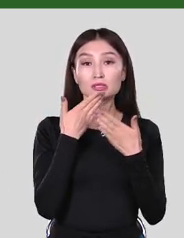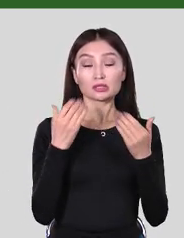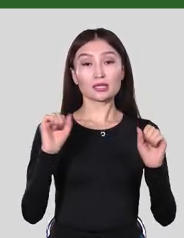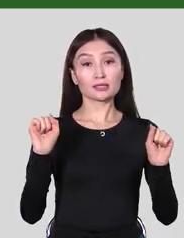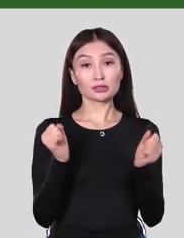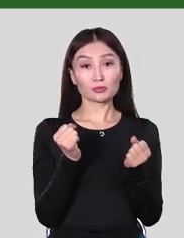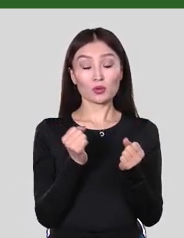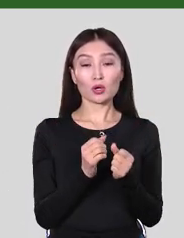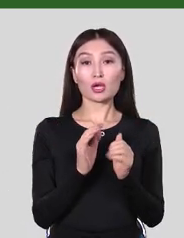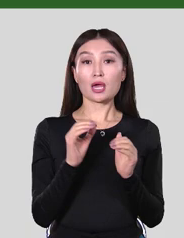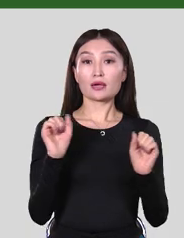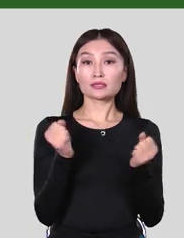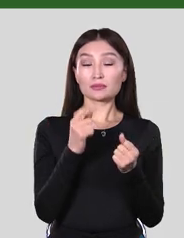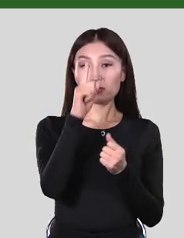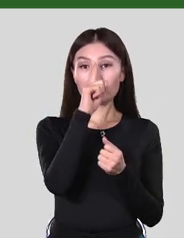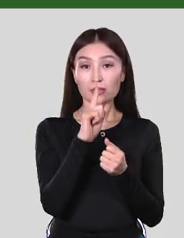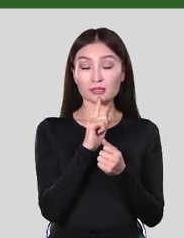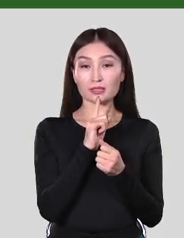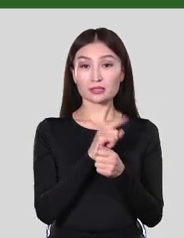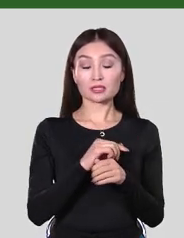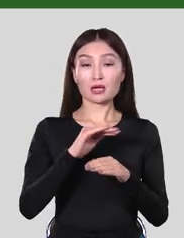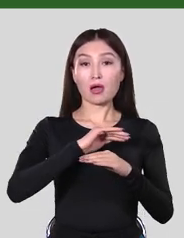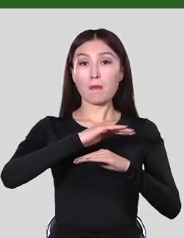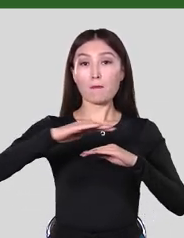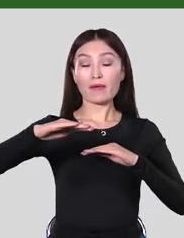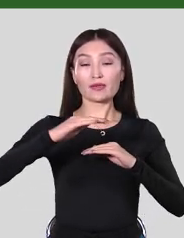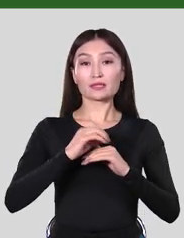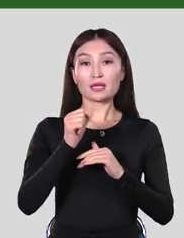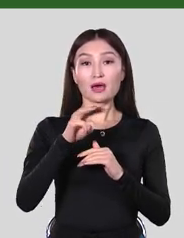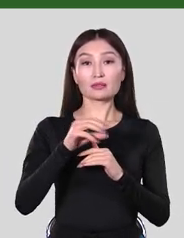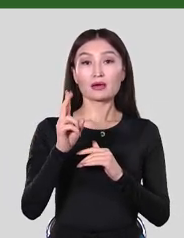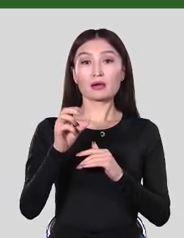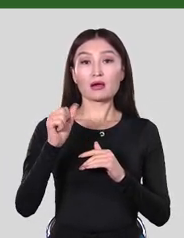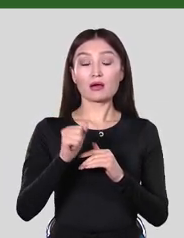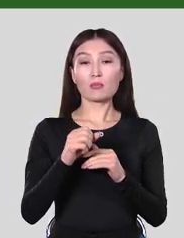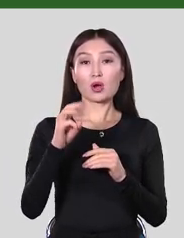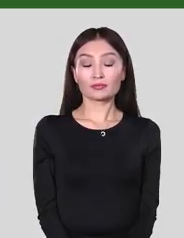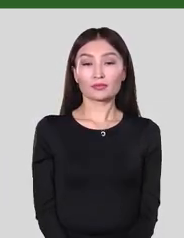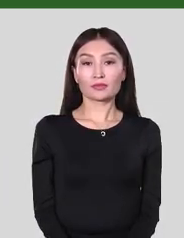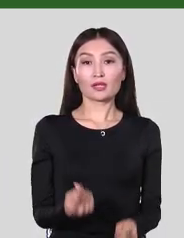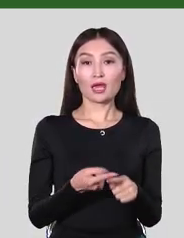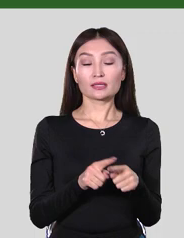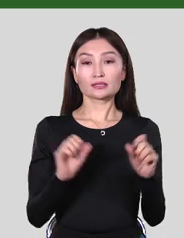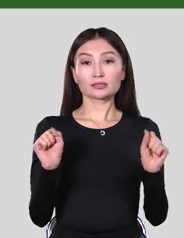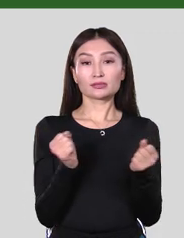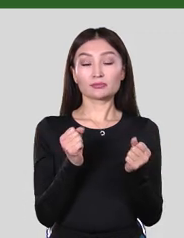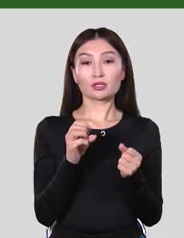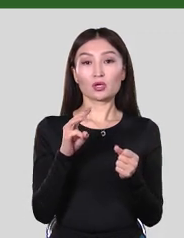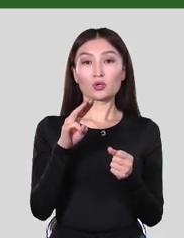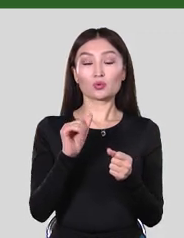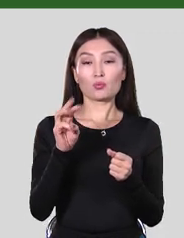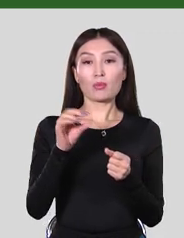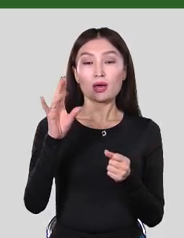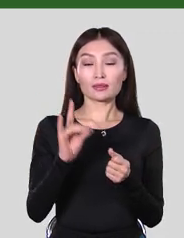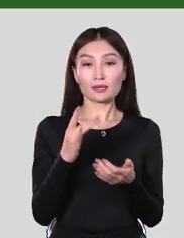зимой, но зато в зимние месяцы поверхность Атакама окутывается туманом. Эти зимние туманы